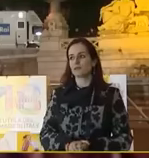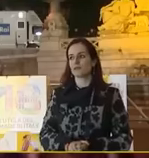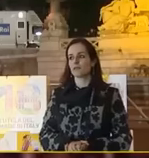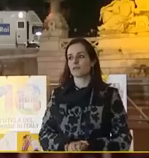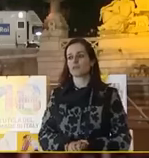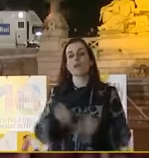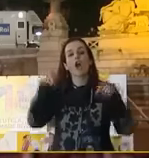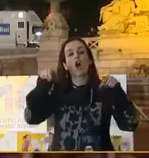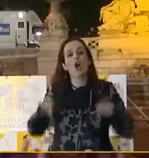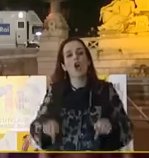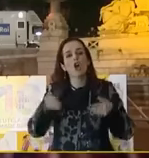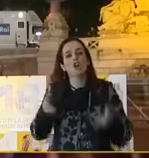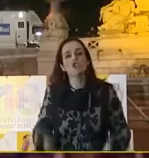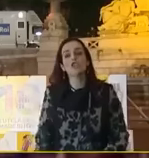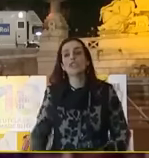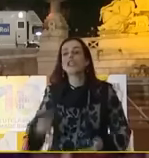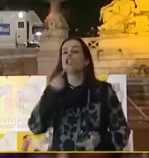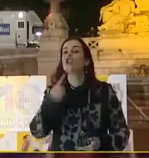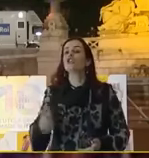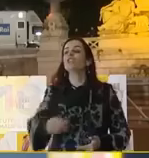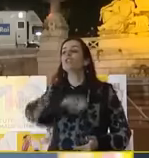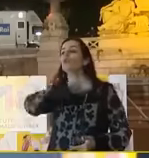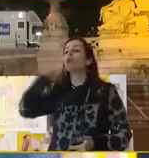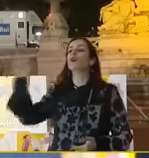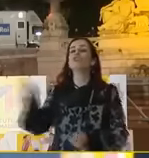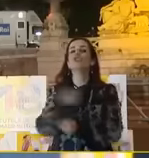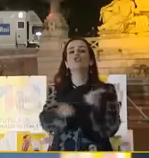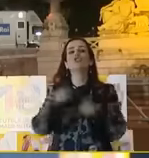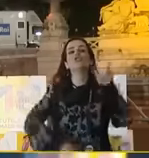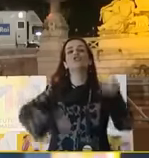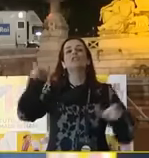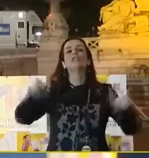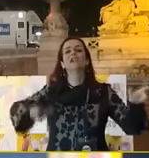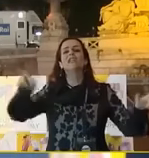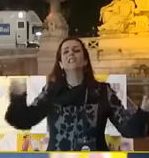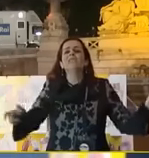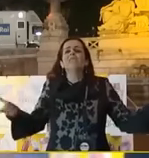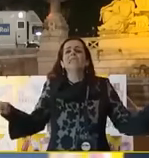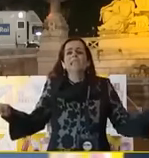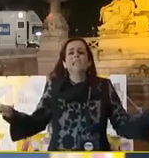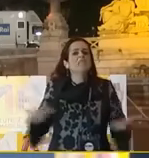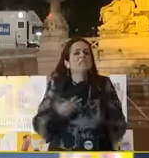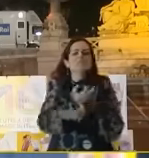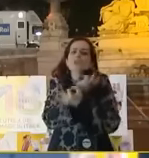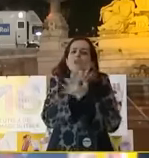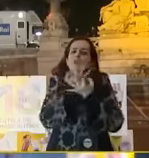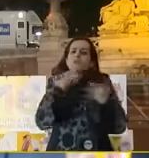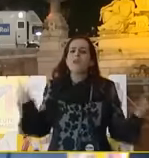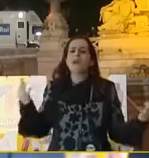E oggi lo dico ai cittadini che legittimamente un tempo hanno creduto in quel